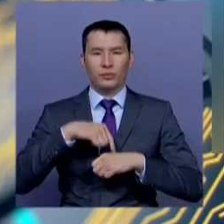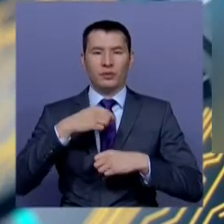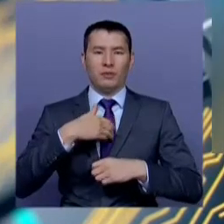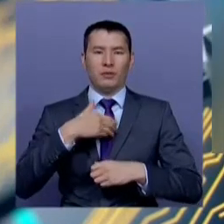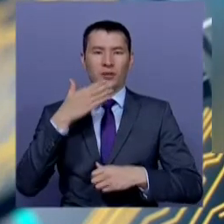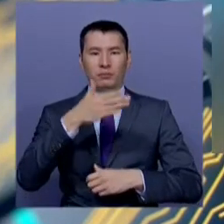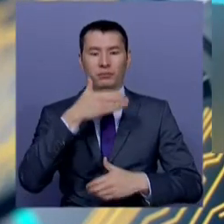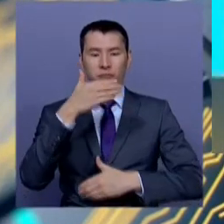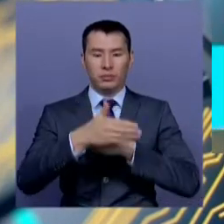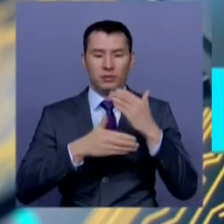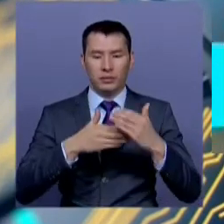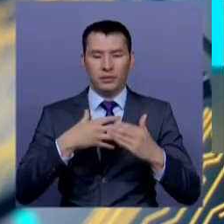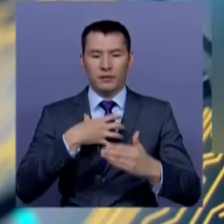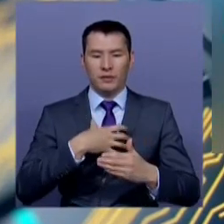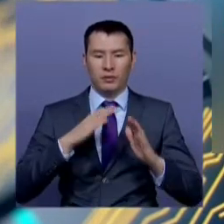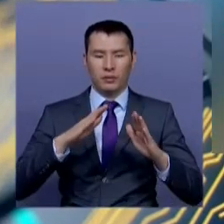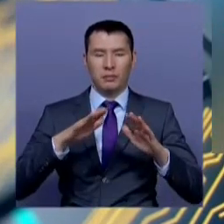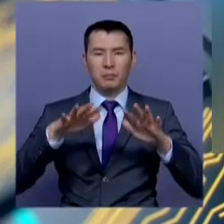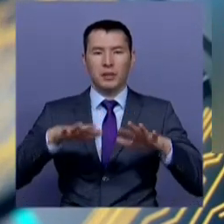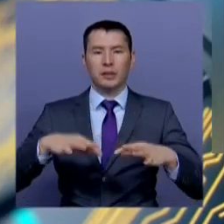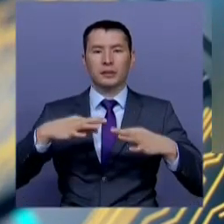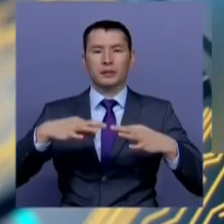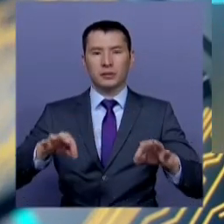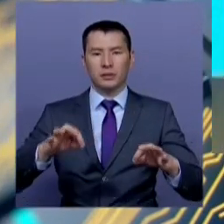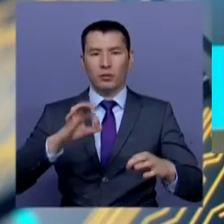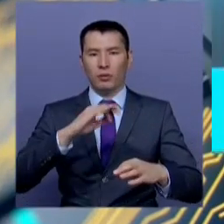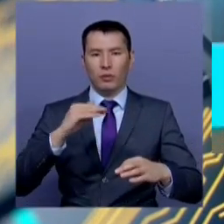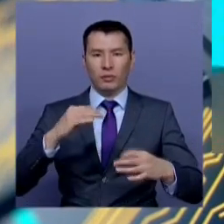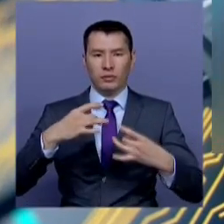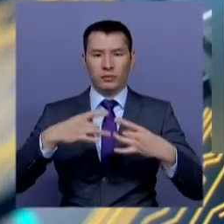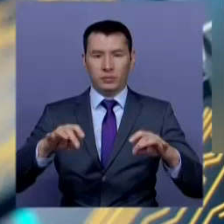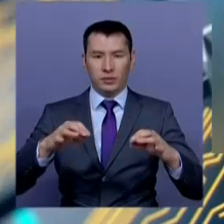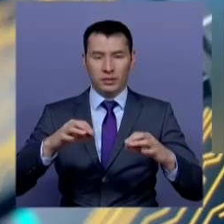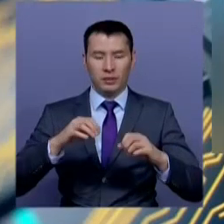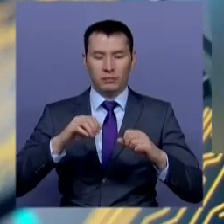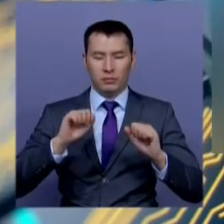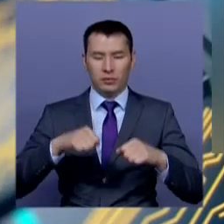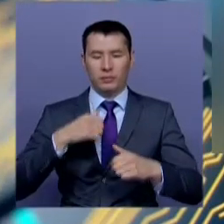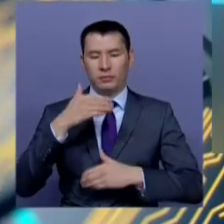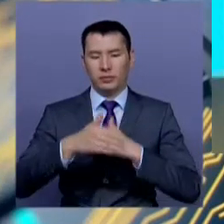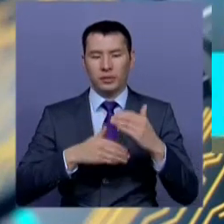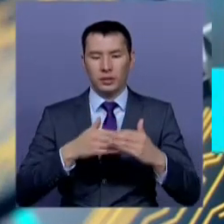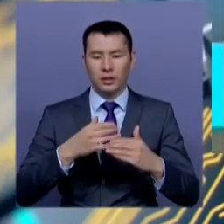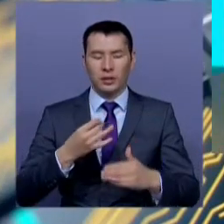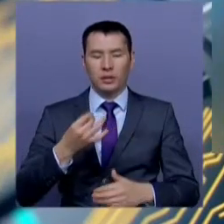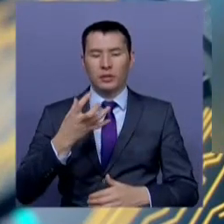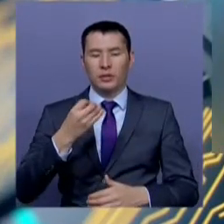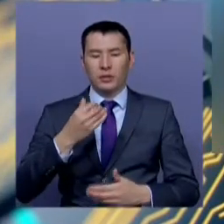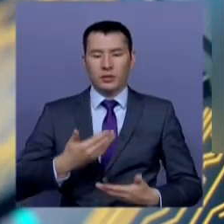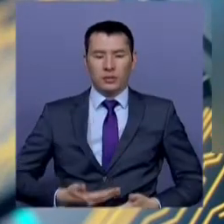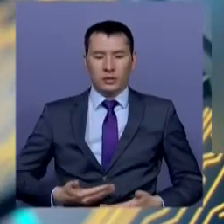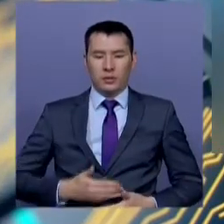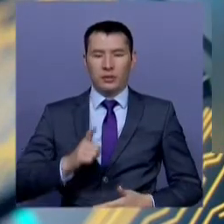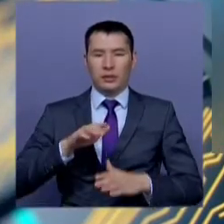водоемах, важно купаться только на оборудованных пляжах, где есть официальные разрешения и спасательная служба. Также жителям рекомендуется не